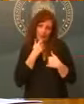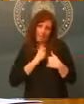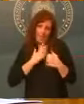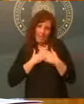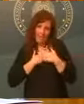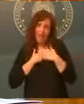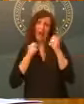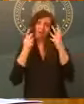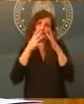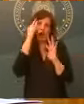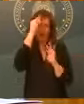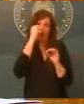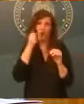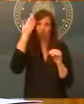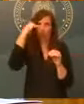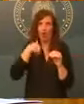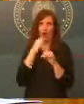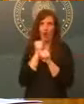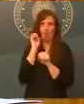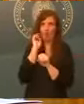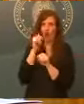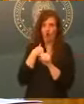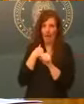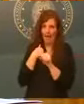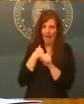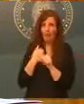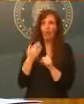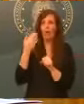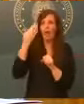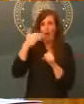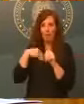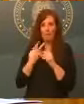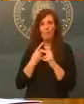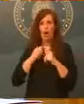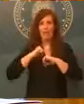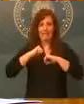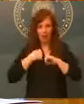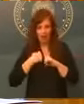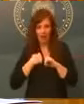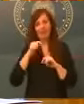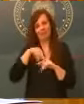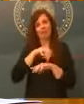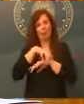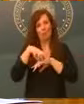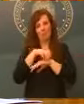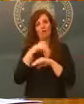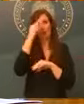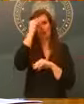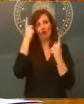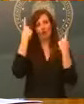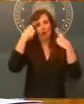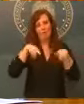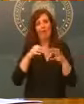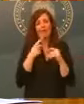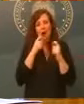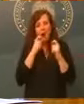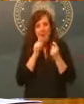dirigente. Oggi essere ministro e poter in parte realizzarlo, forse anche una piccola parte, è veramente motivo di